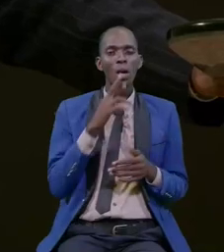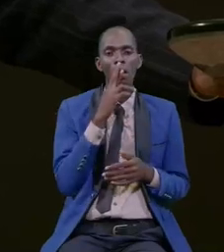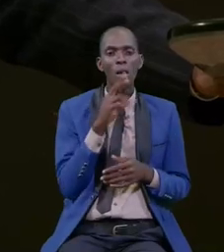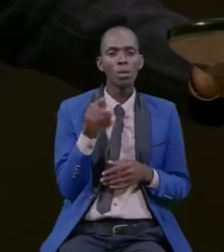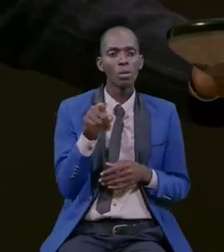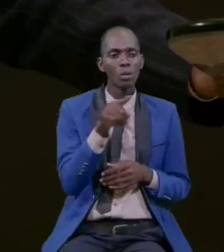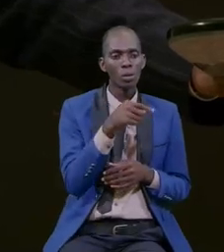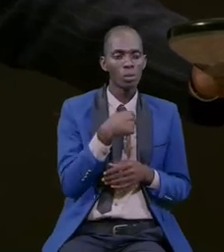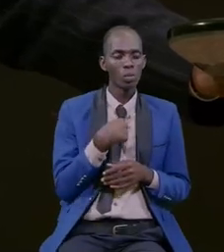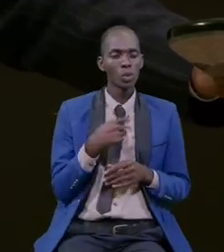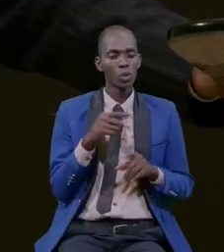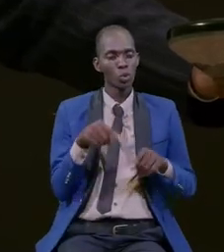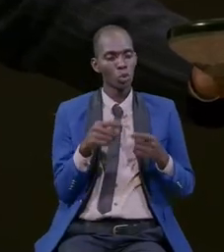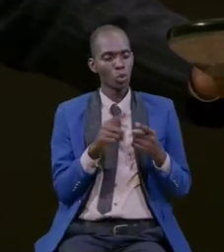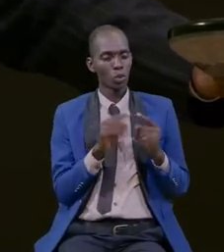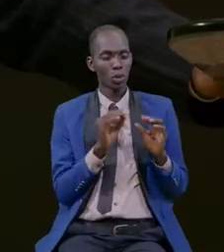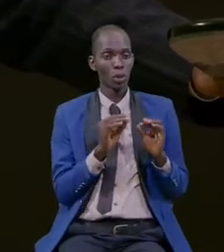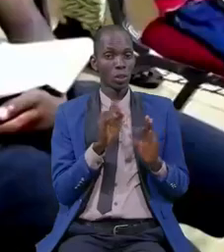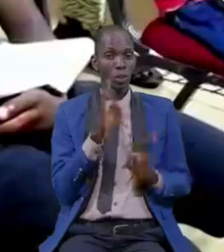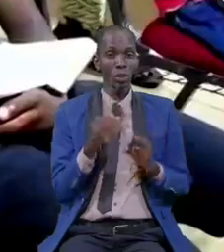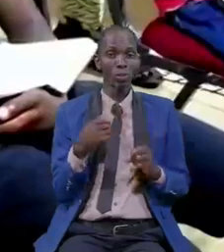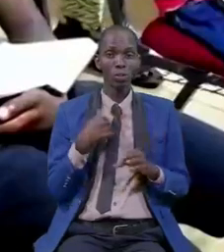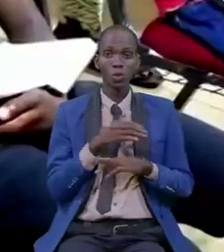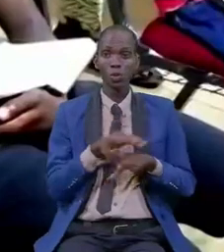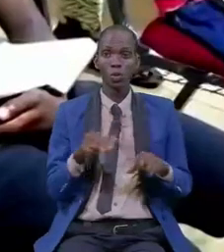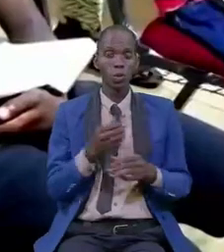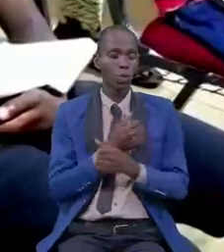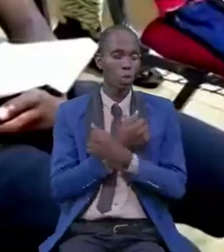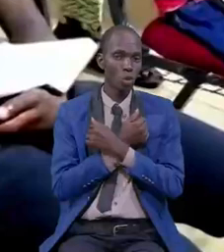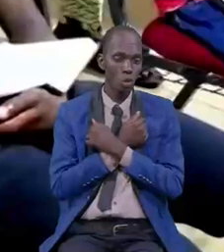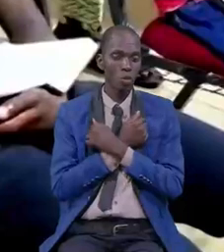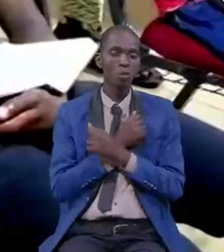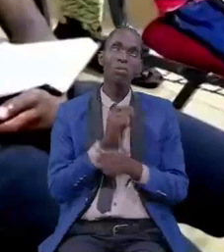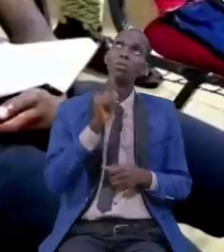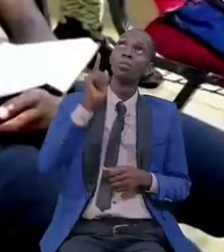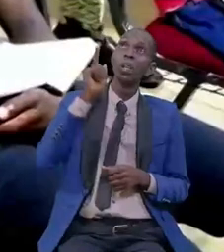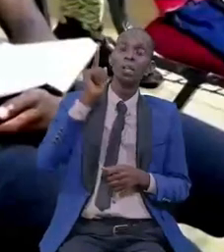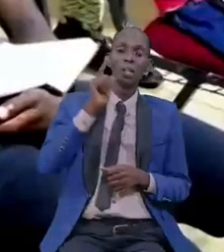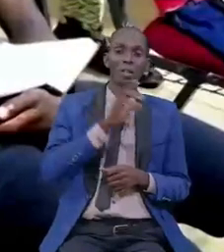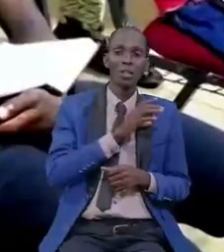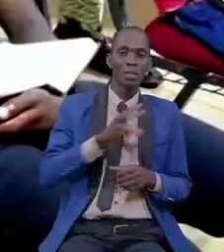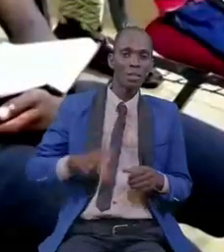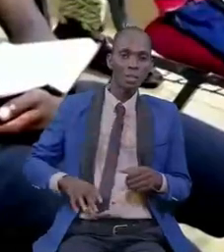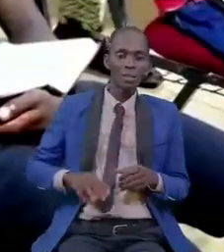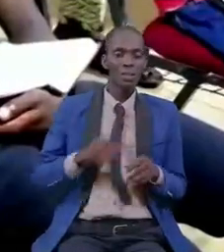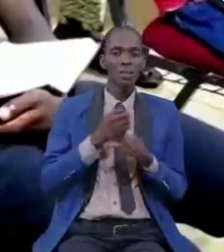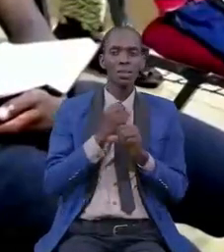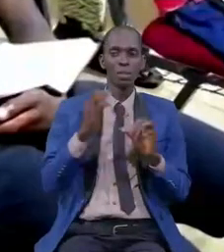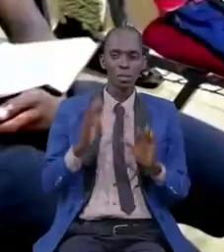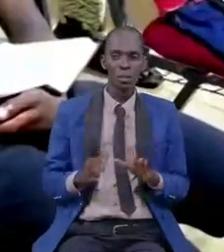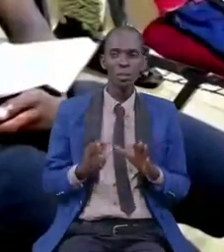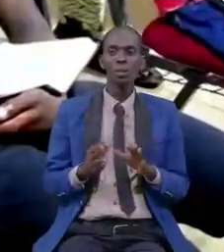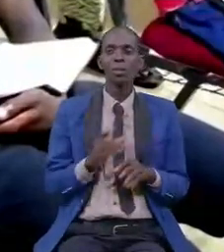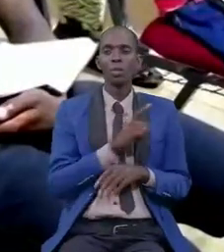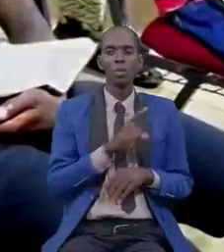gens si nousmême nous ne l'aimons pas ce Christ le Sauveur le Seigneur le Seigneur des